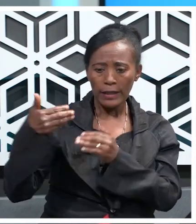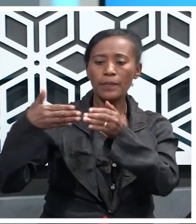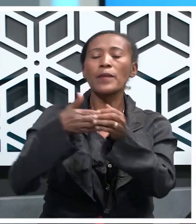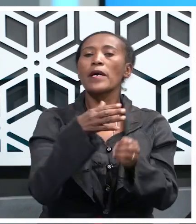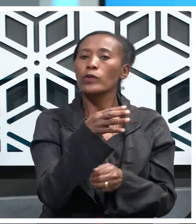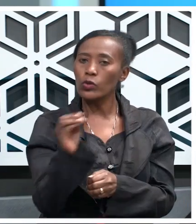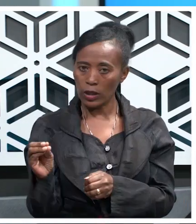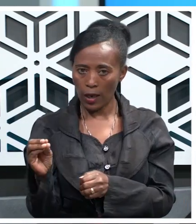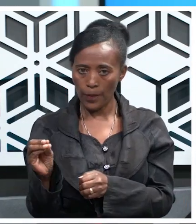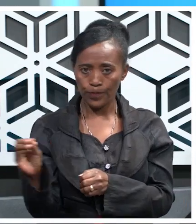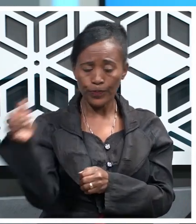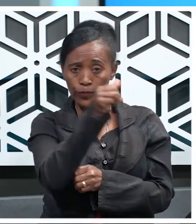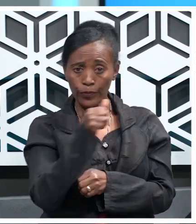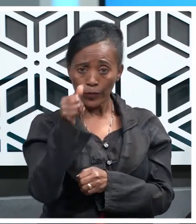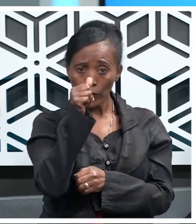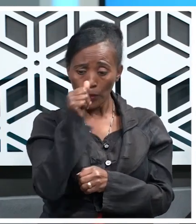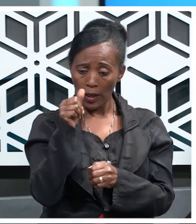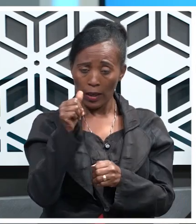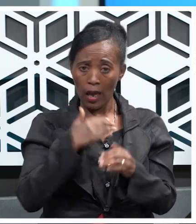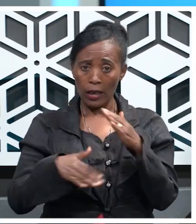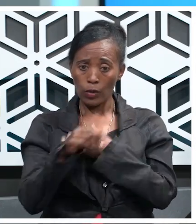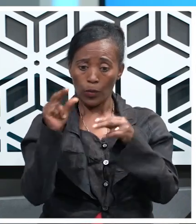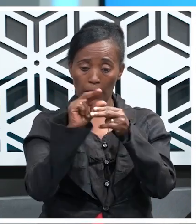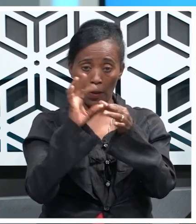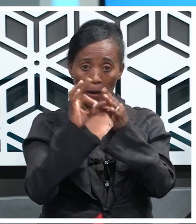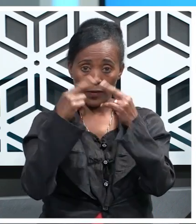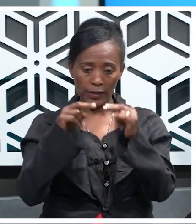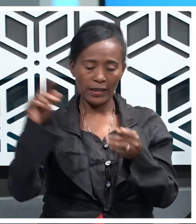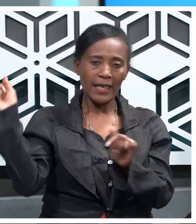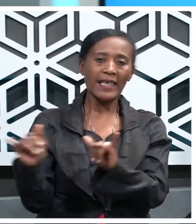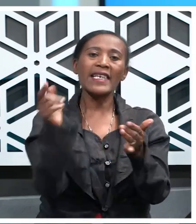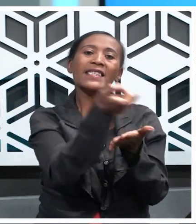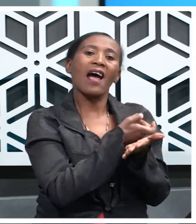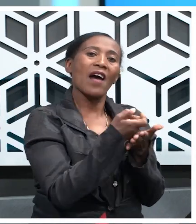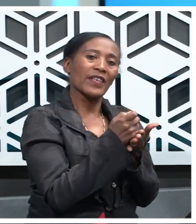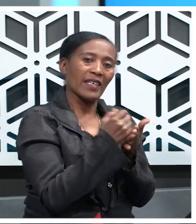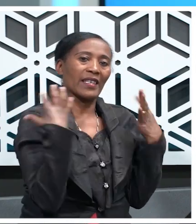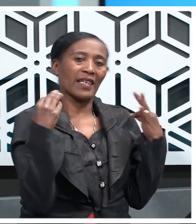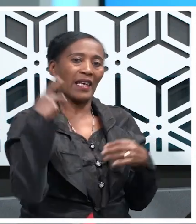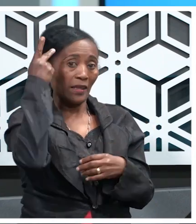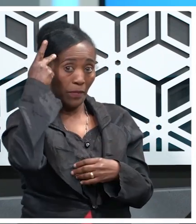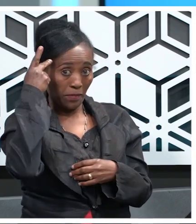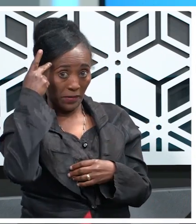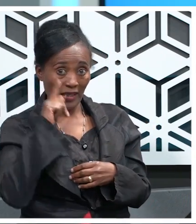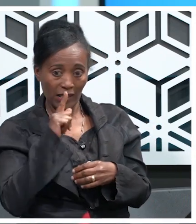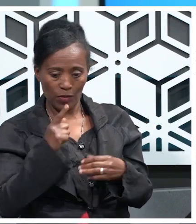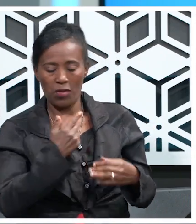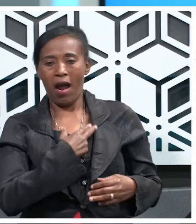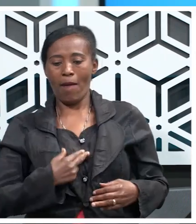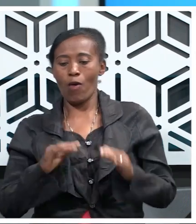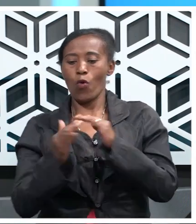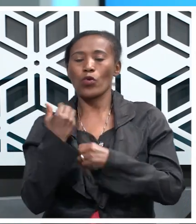በዋናነት ቢመሩትና የኢትዮጵያ አካል ጉዳተኞች ፌዴሬሽን ደግሞ እንደ ጸሐፊ ሆኖ ጤና ሚኒስቴር እንደ አባል ሆኖ